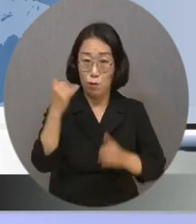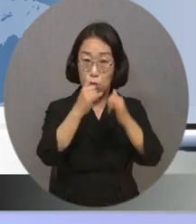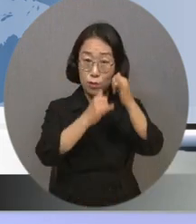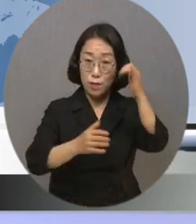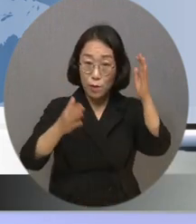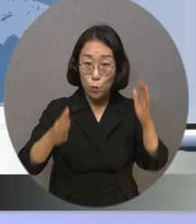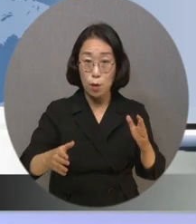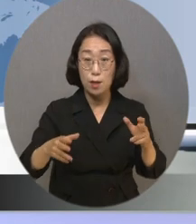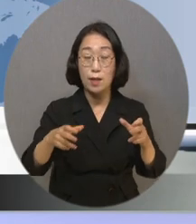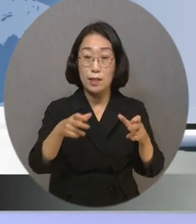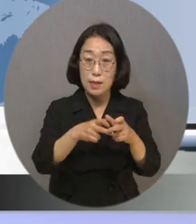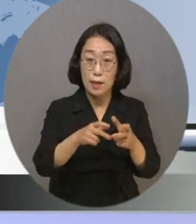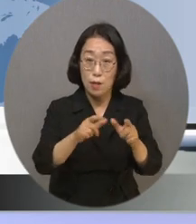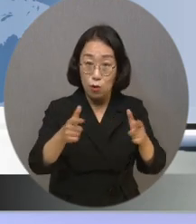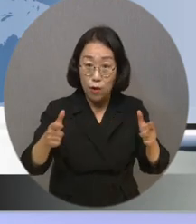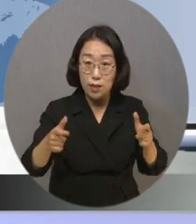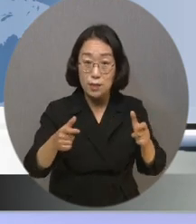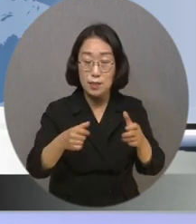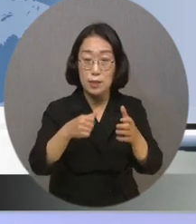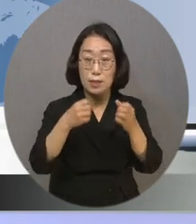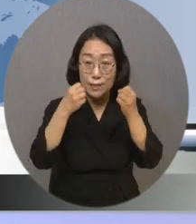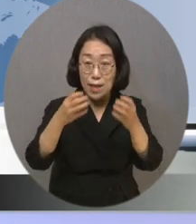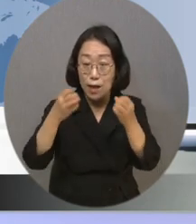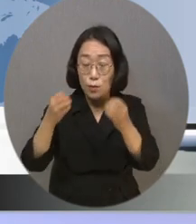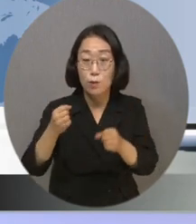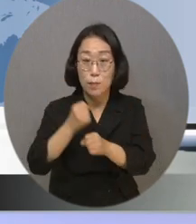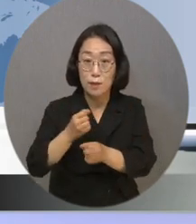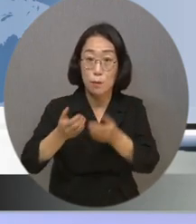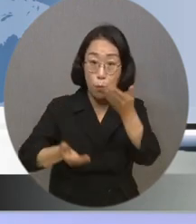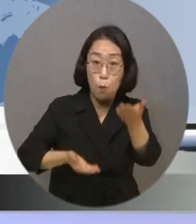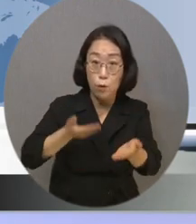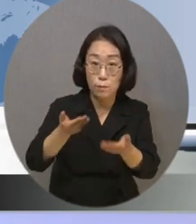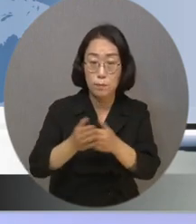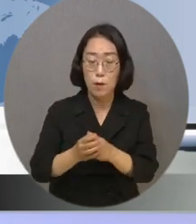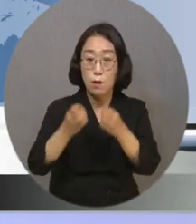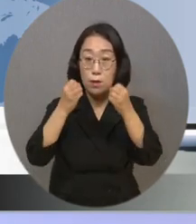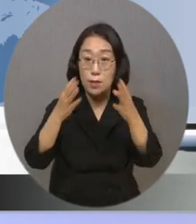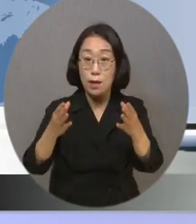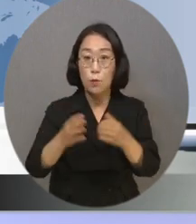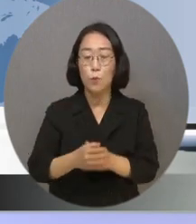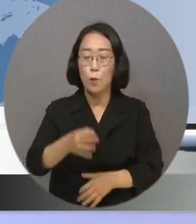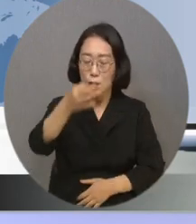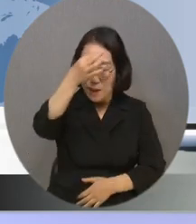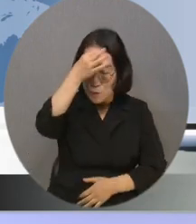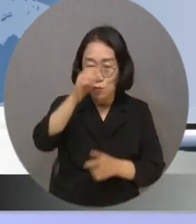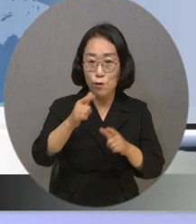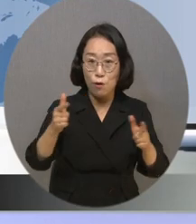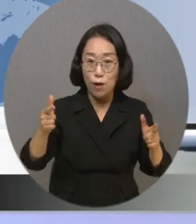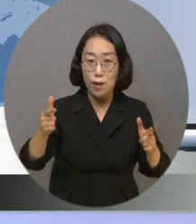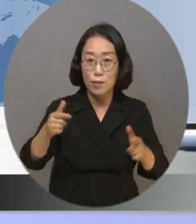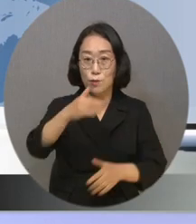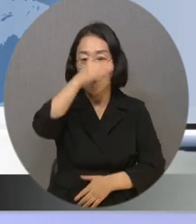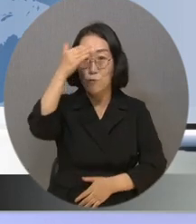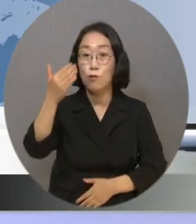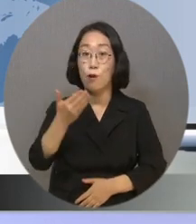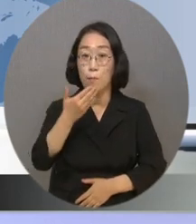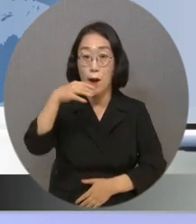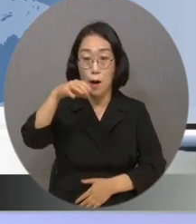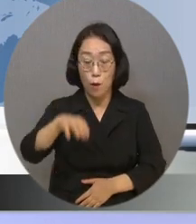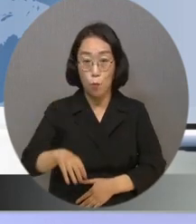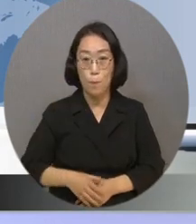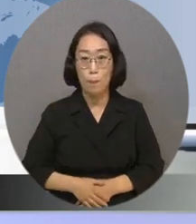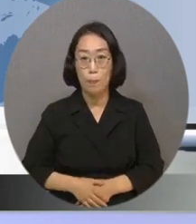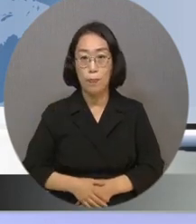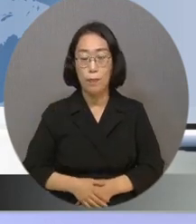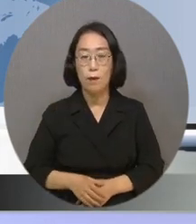장애 유형별 다양한 기기들이 개발되고 보급되었는데요. 최신 기기와 신기술을 소개하는 자리가 마련됐습니다.